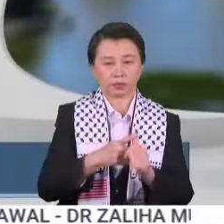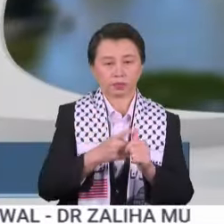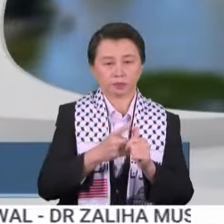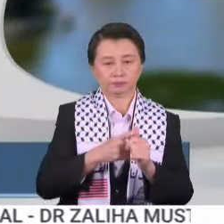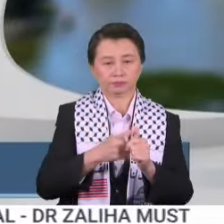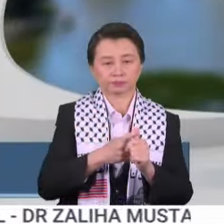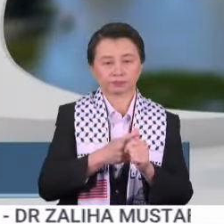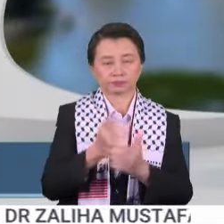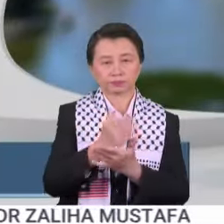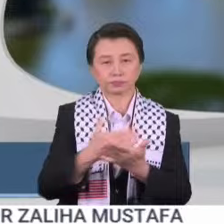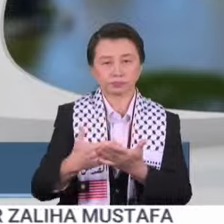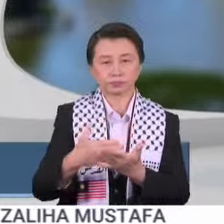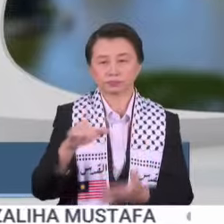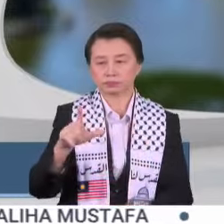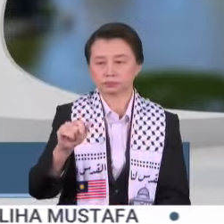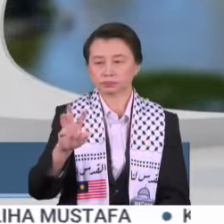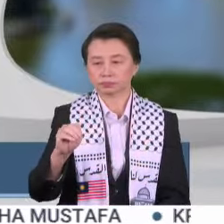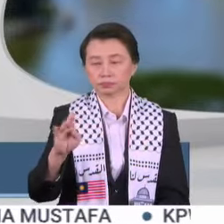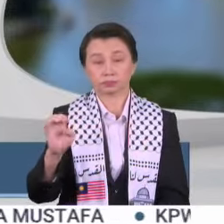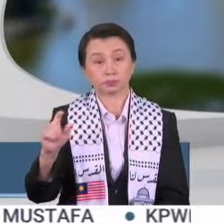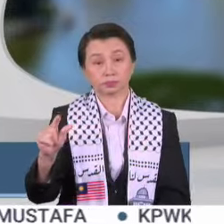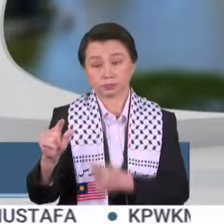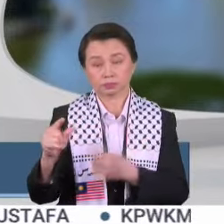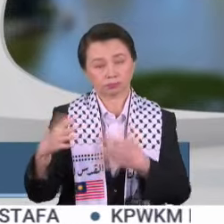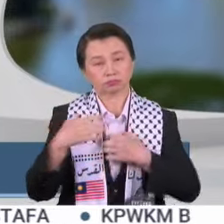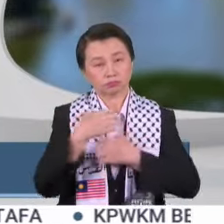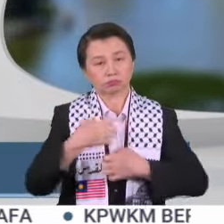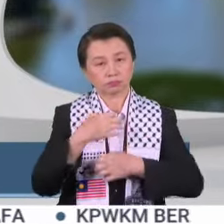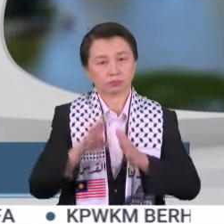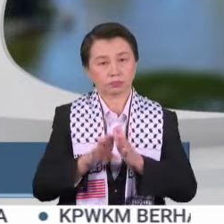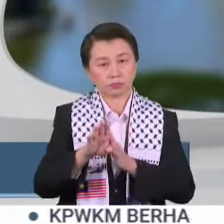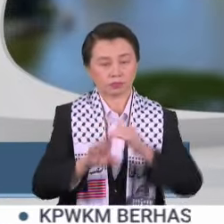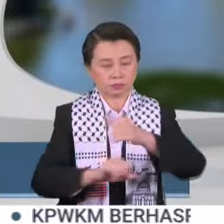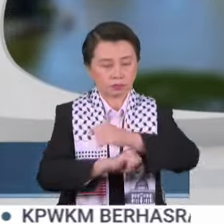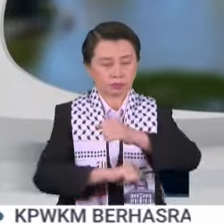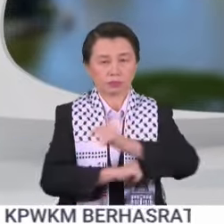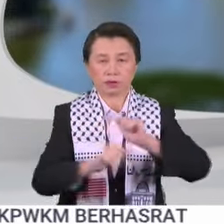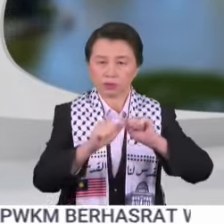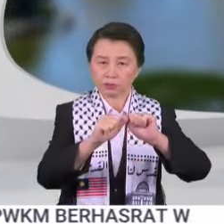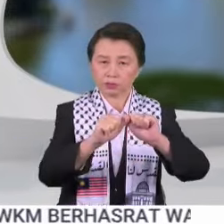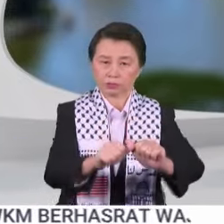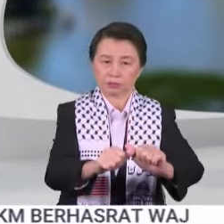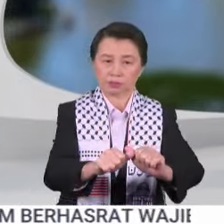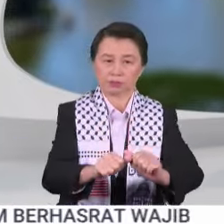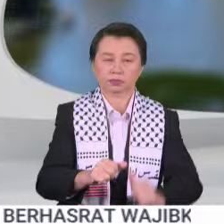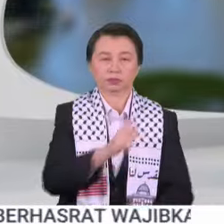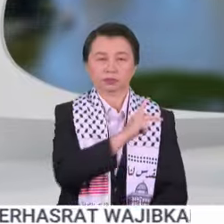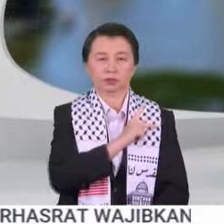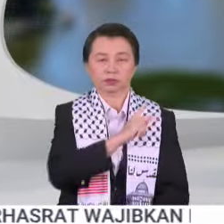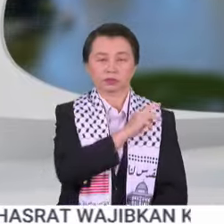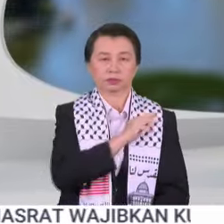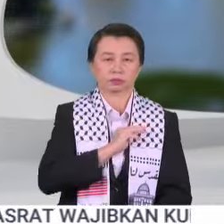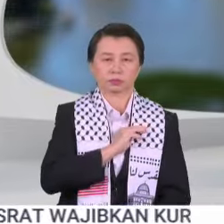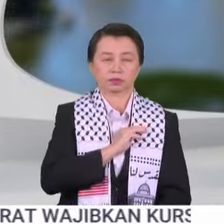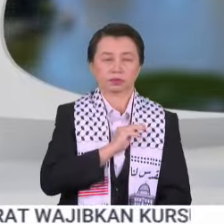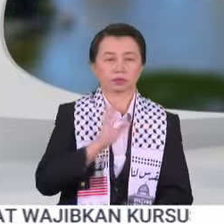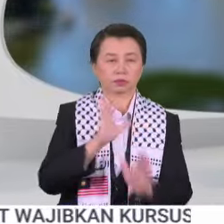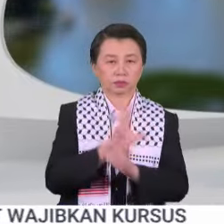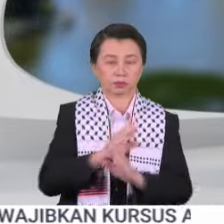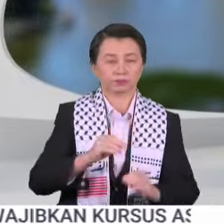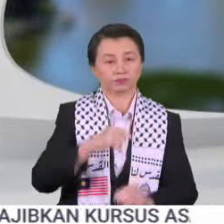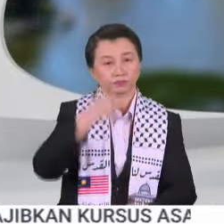dahulu. Bahagian Limbang telah menikmati pembangunan infrastruktur secara berterusan. Premier Dato' Patinggi Tan Sri Abang Johari Tun